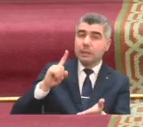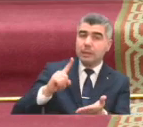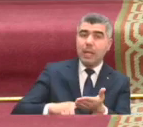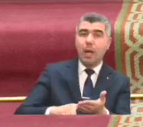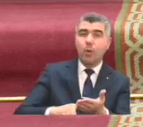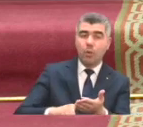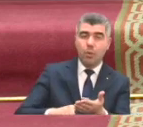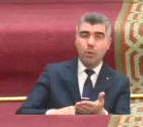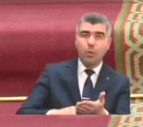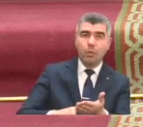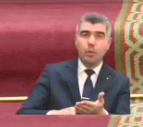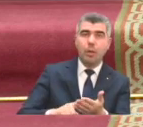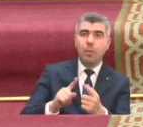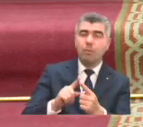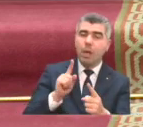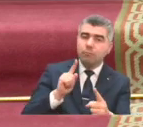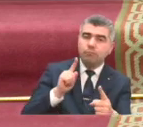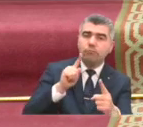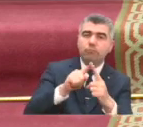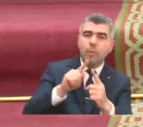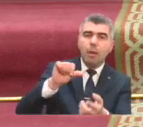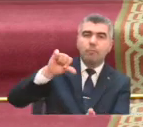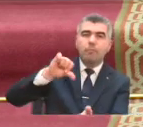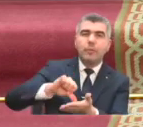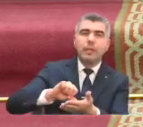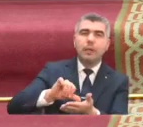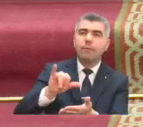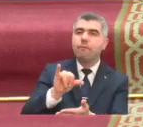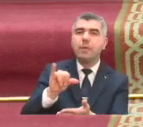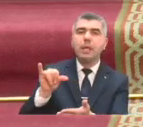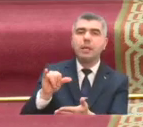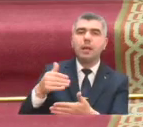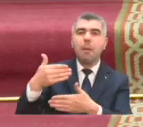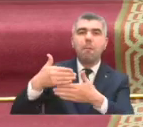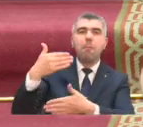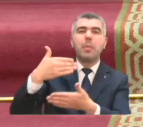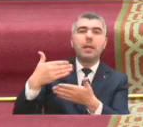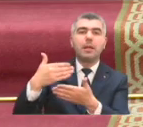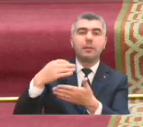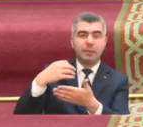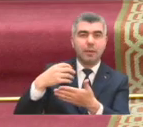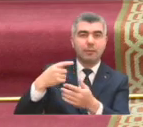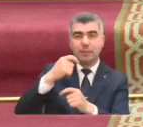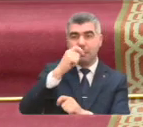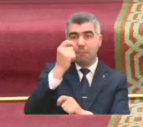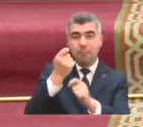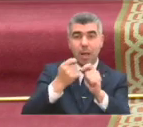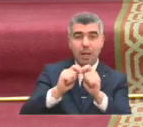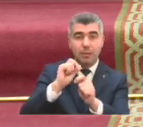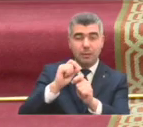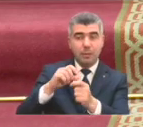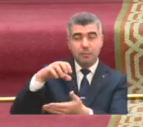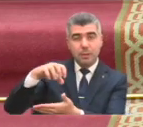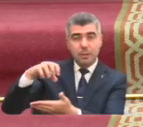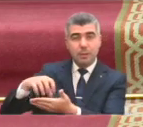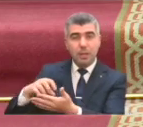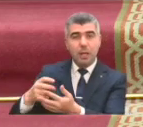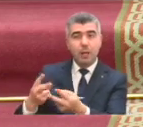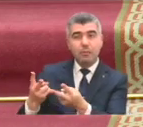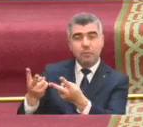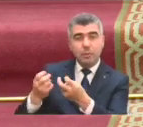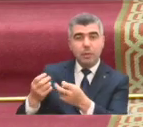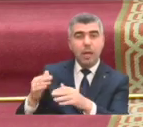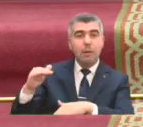يكون هنالك تحديد الأمثل لموقع المحطة، لأن التصميم المثالي للمآخذ الماء البحر